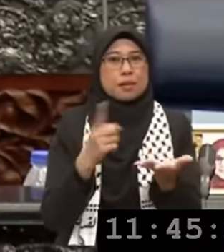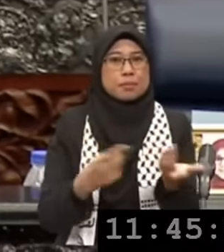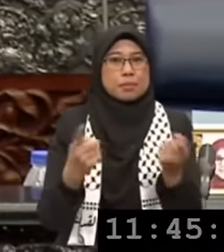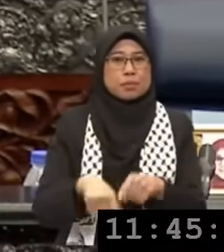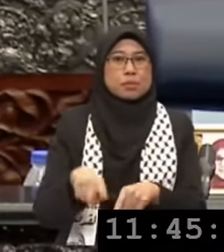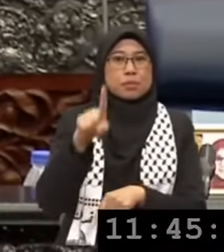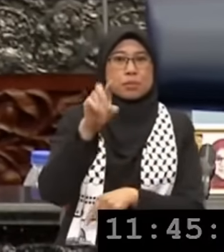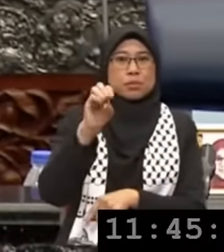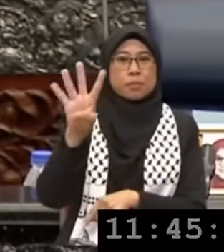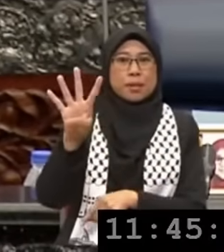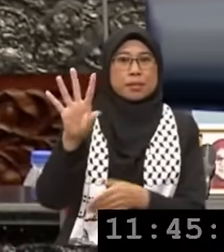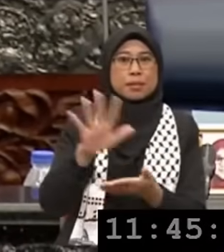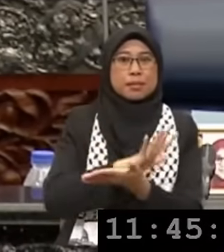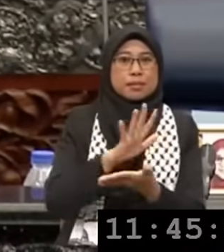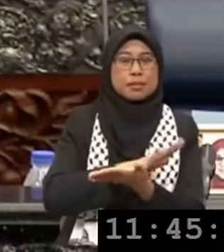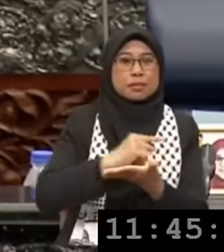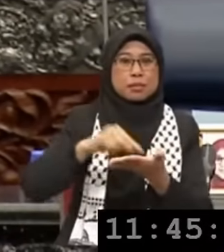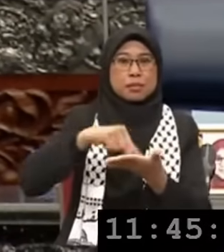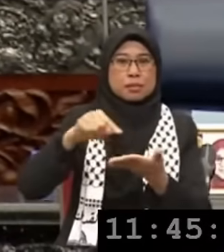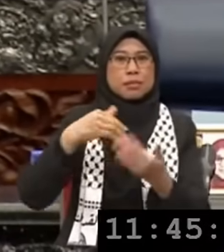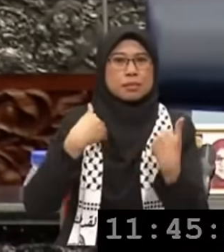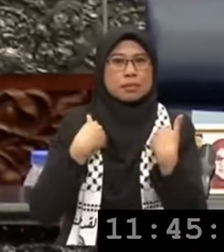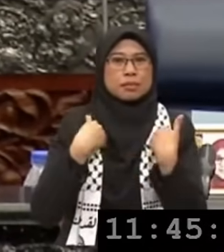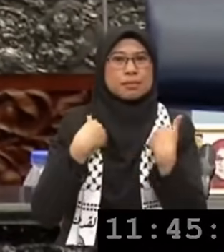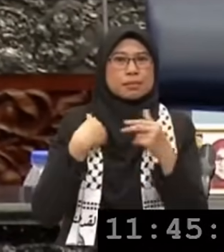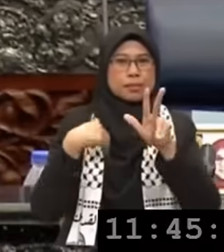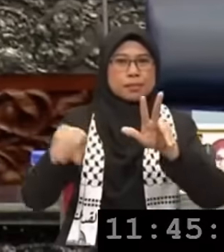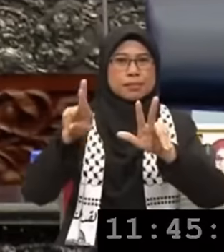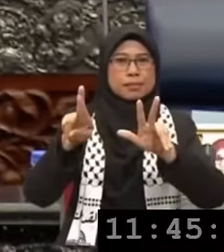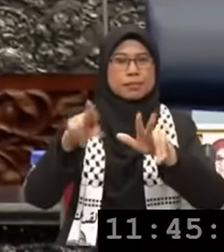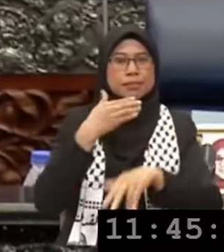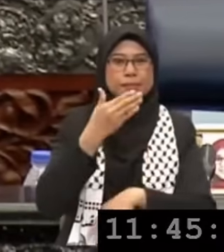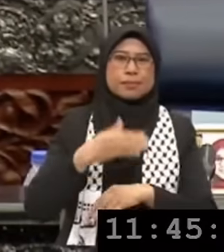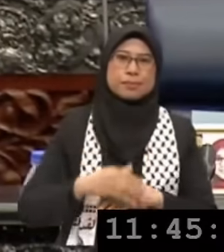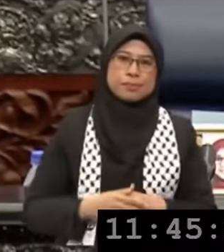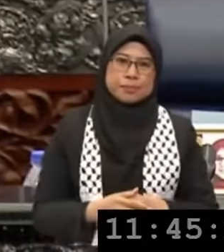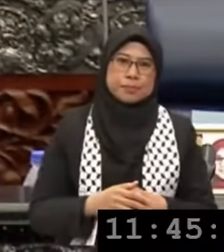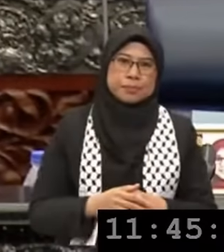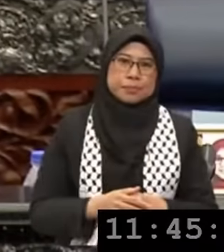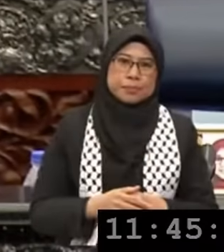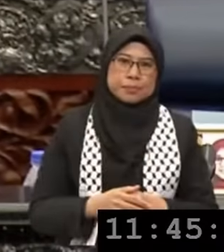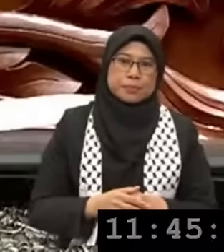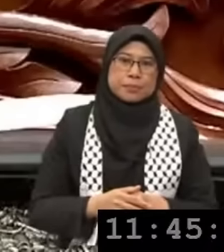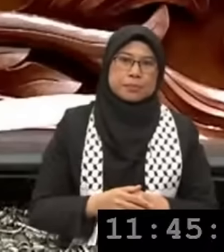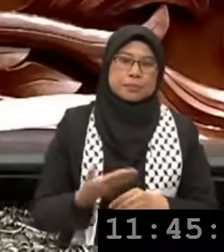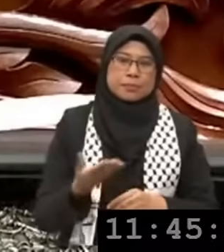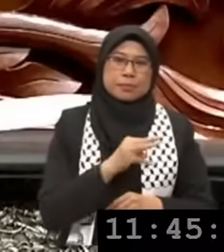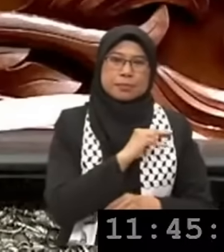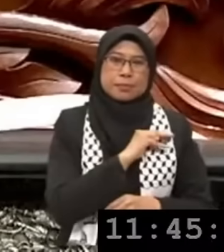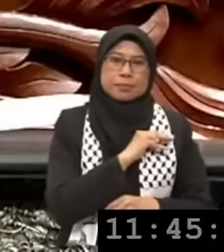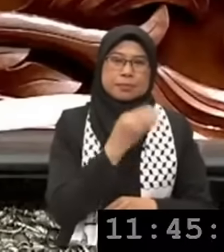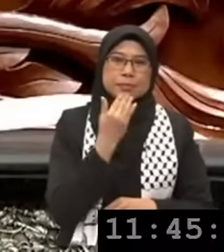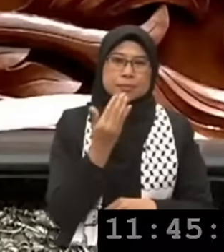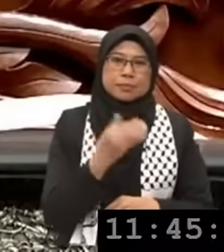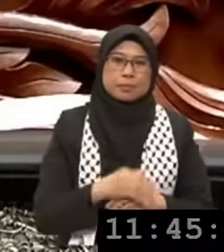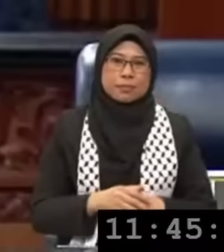IP yang telah dikatakan dibuka dalam kes melibatkan 3R ini Terima kasih dat yang di-pertua yang berhormat menteri Terima kasih